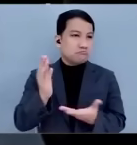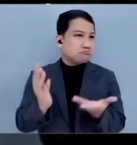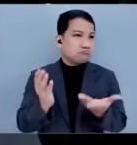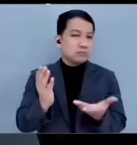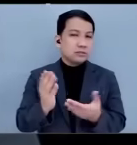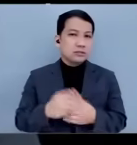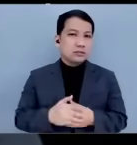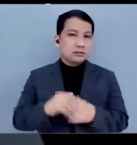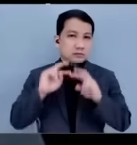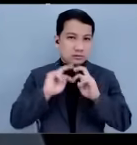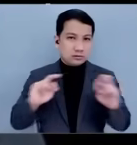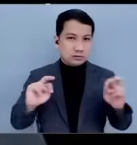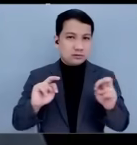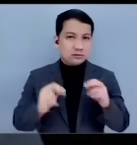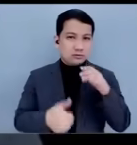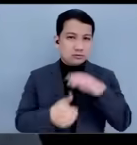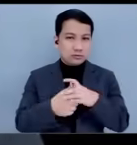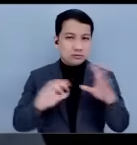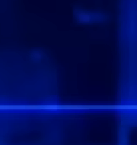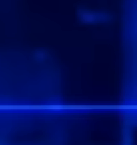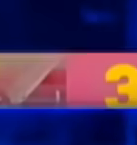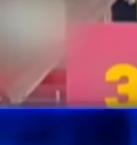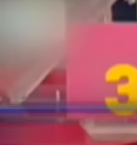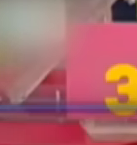investigation and come up with their conclusions.